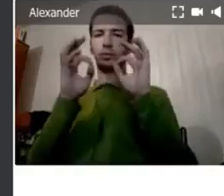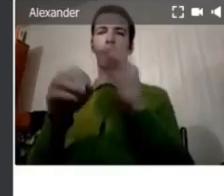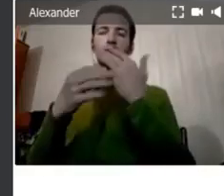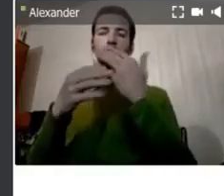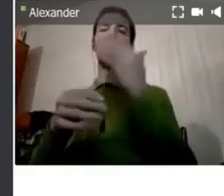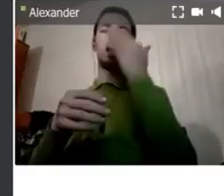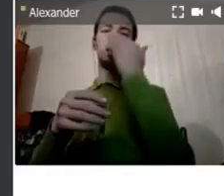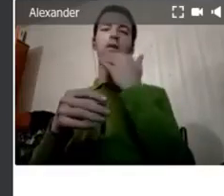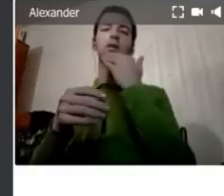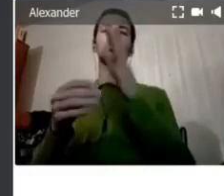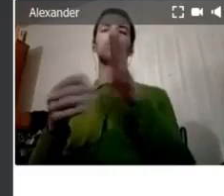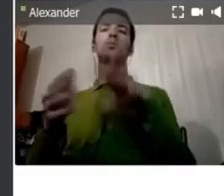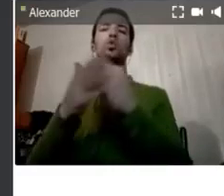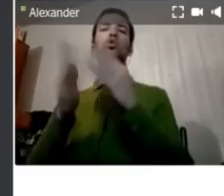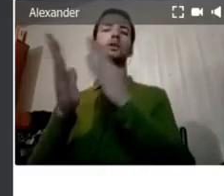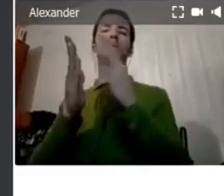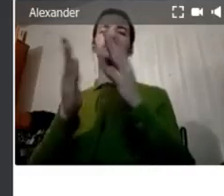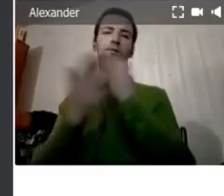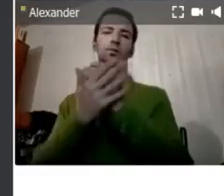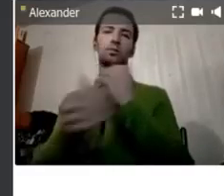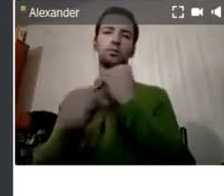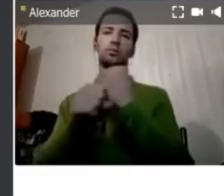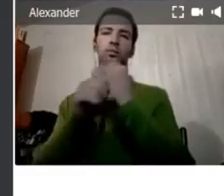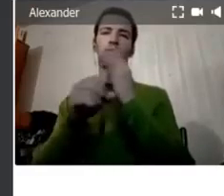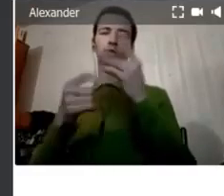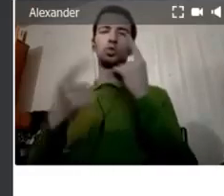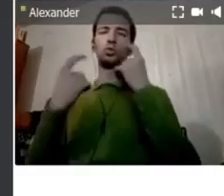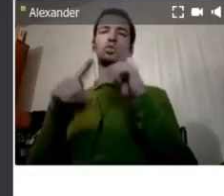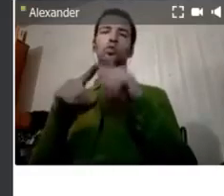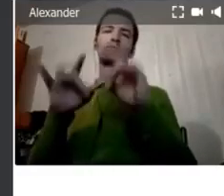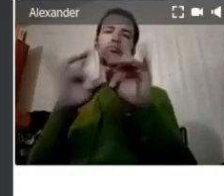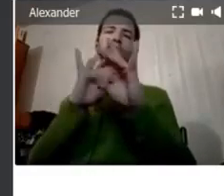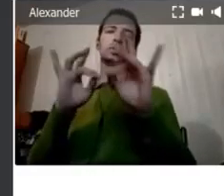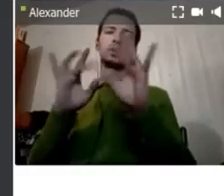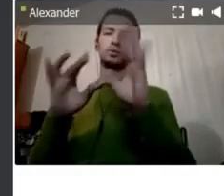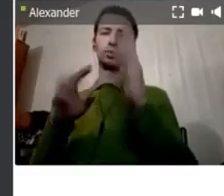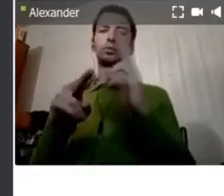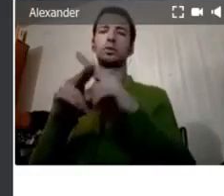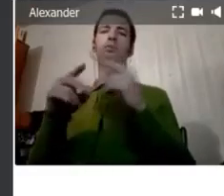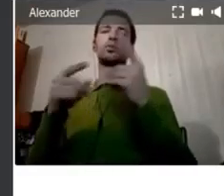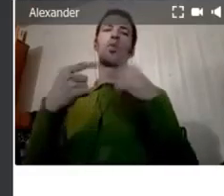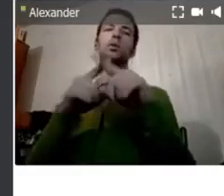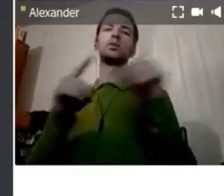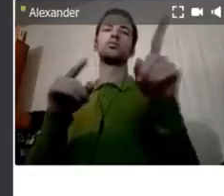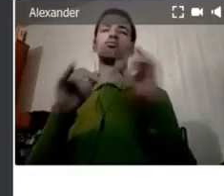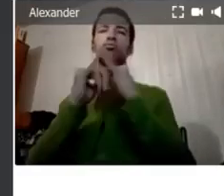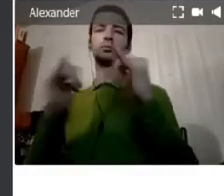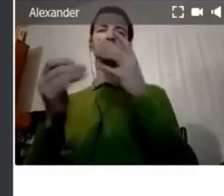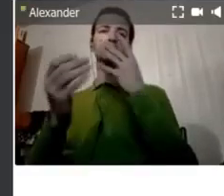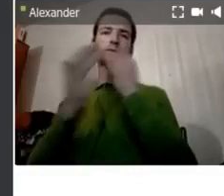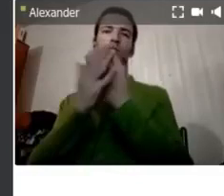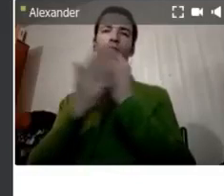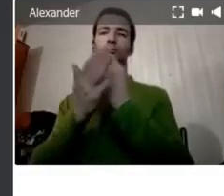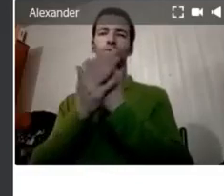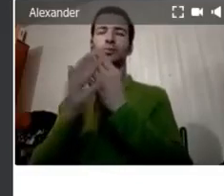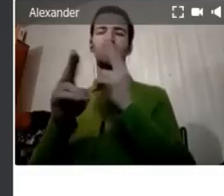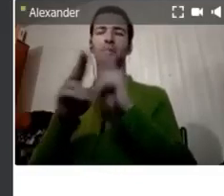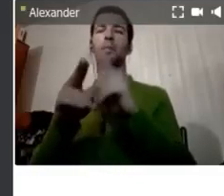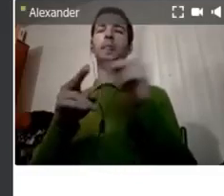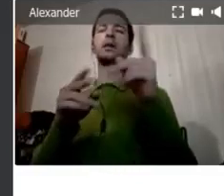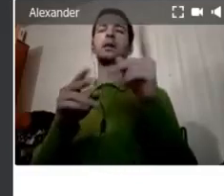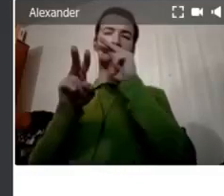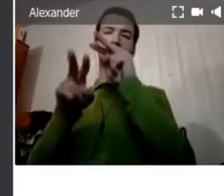золото. Я забирал, вот этот, например, слитки из Европы. Здесь там в районе там, 40, по-моему, 30-40 тысяч